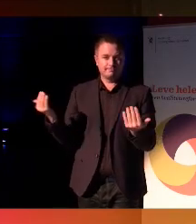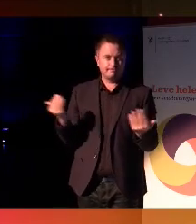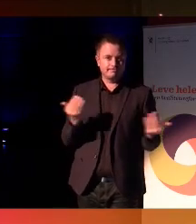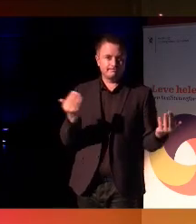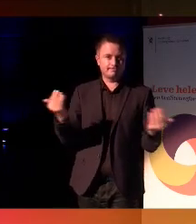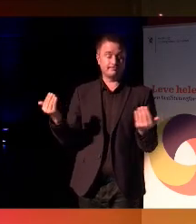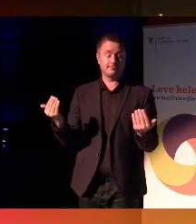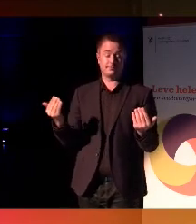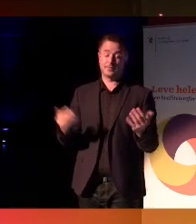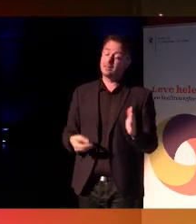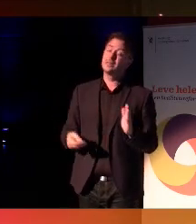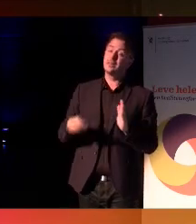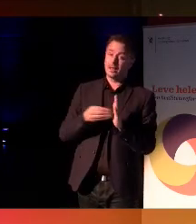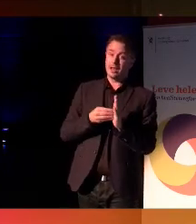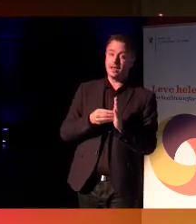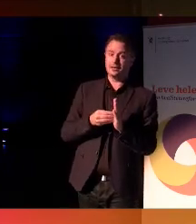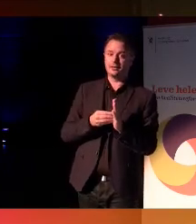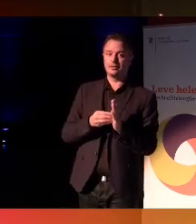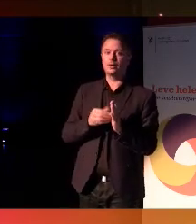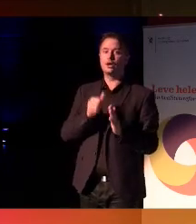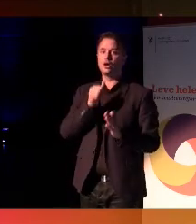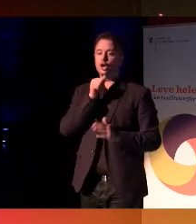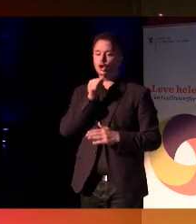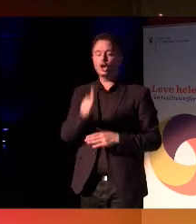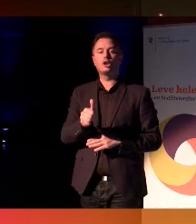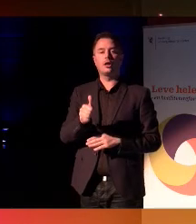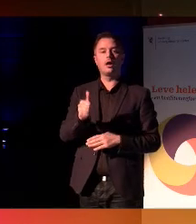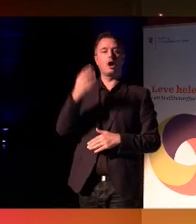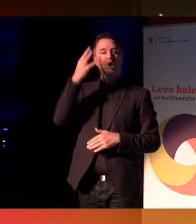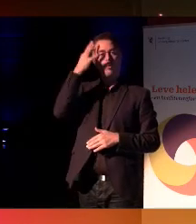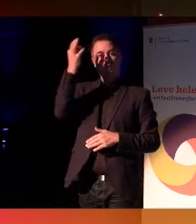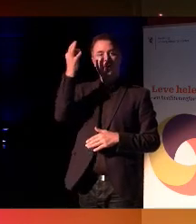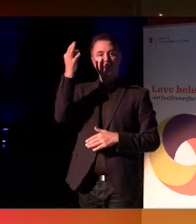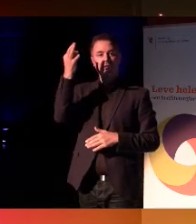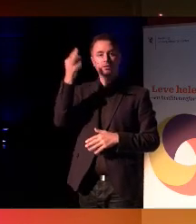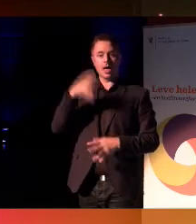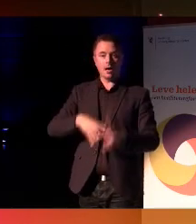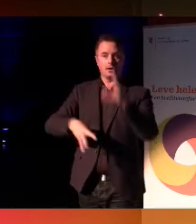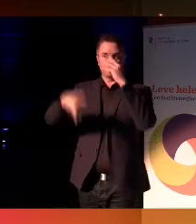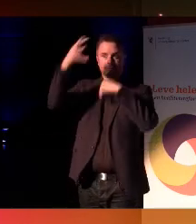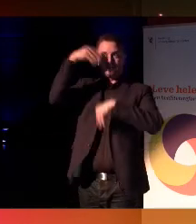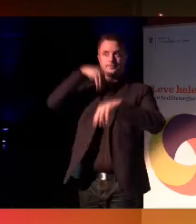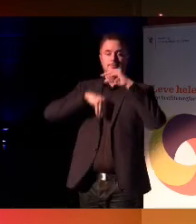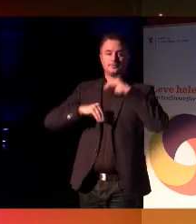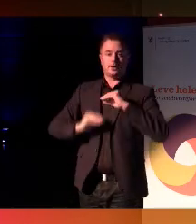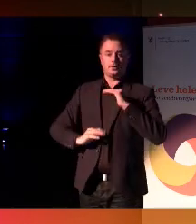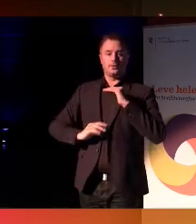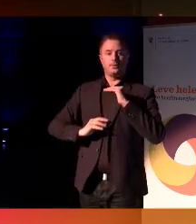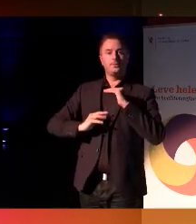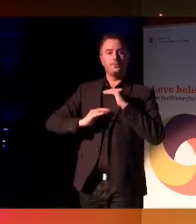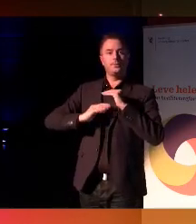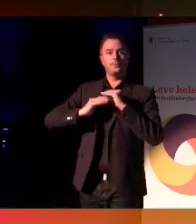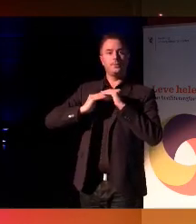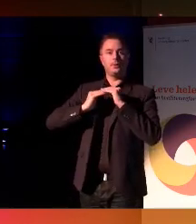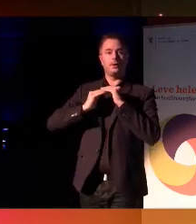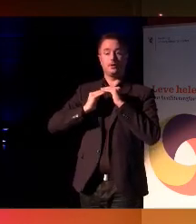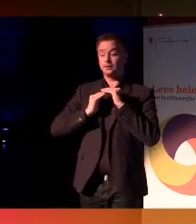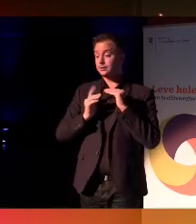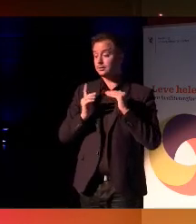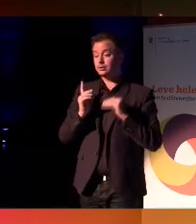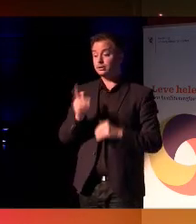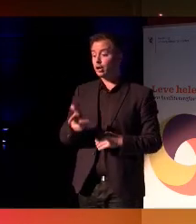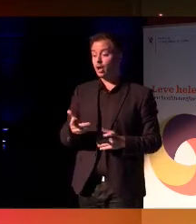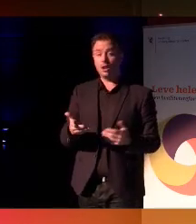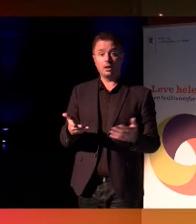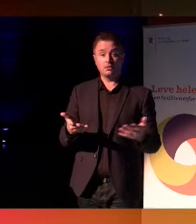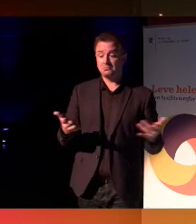I tillegg så måtte vi nødt til å ha litt kompetansepåfyll. For ingen hadde erfaring med å kunne koordinere